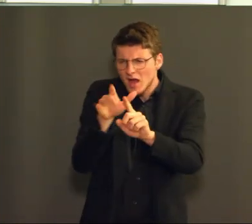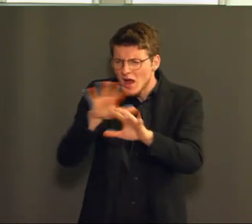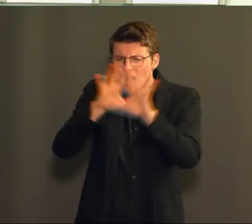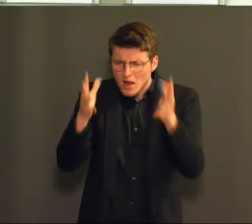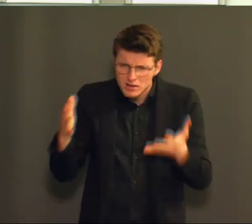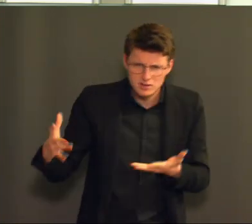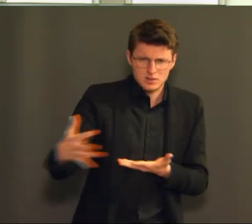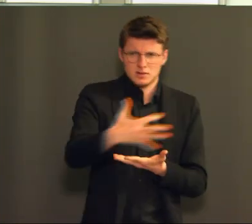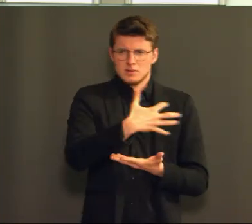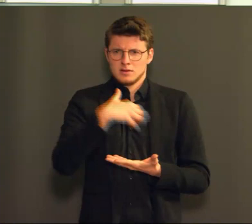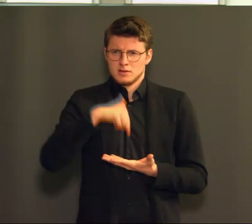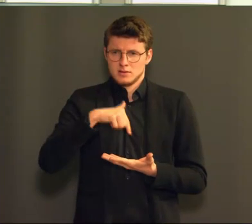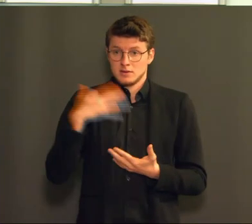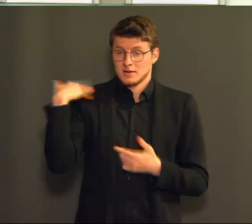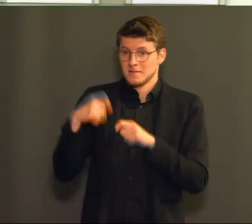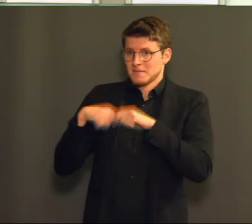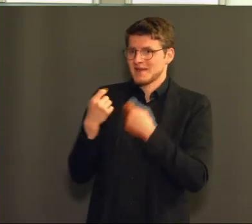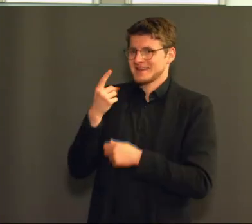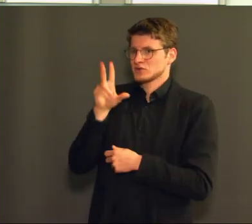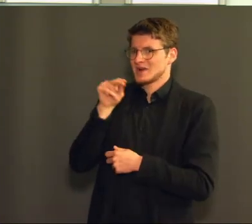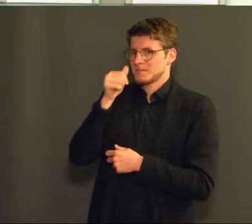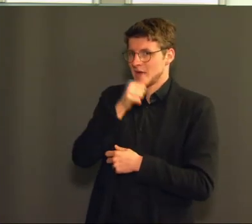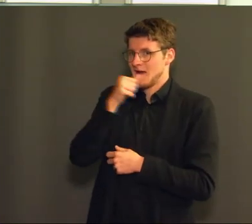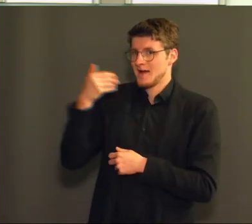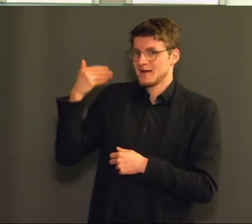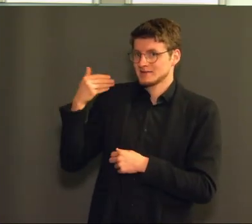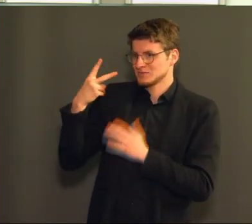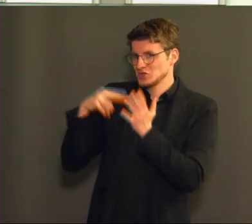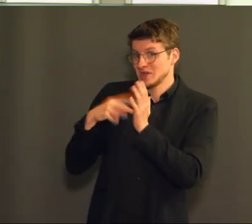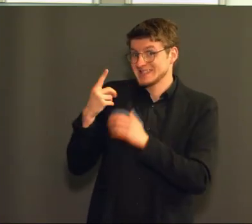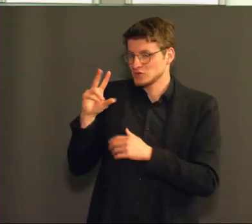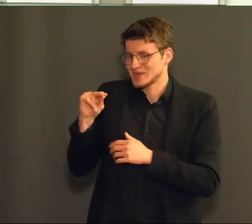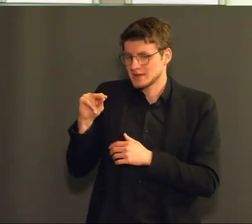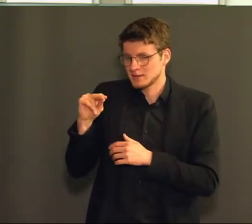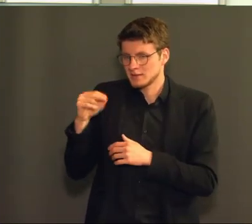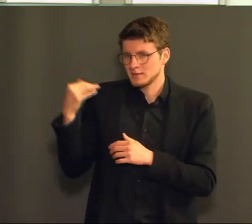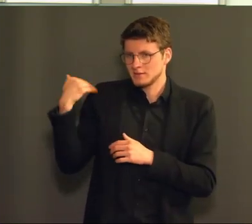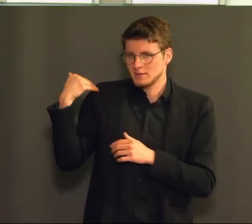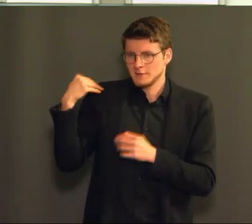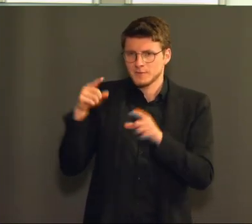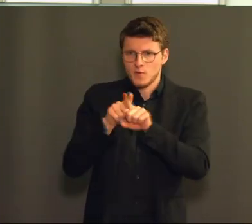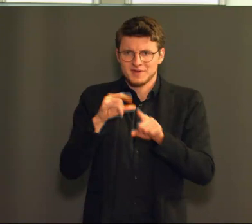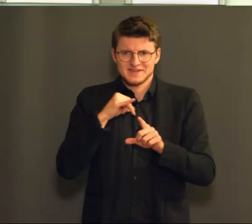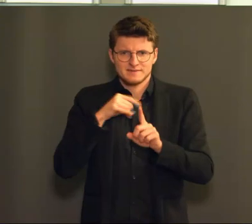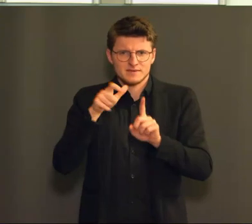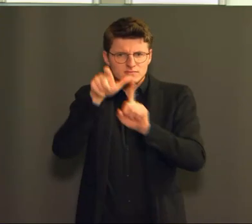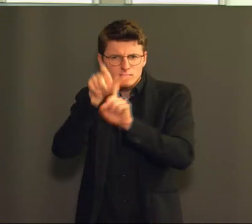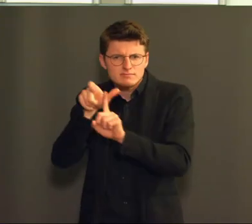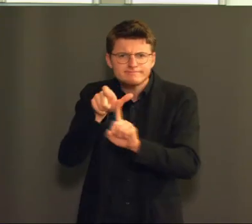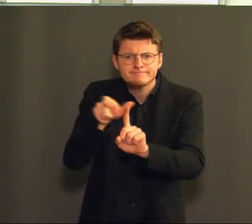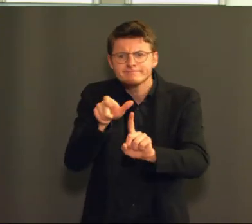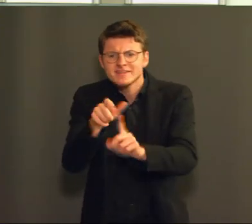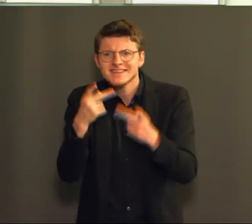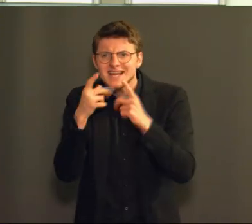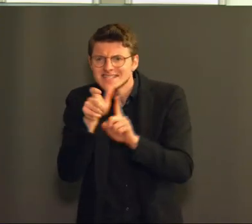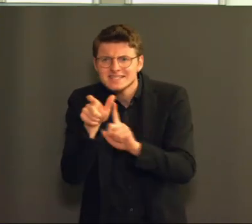Sinds 21 maart dit jaar hebben we bovendien tijdens contactonderzoek aan